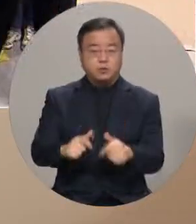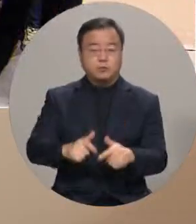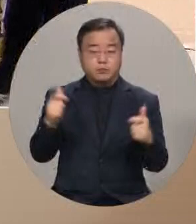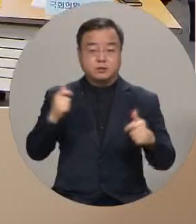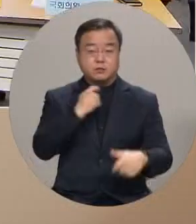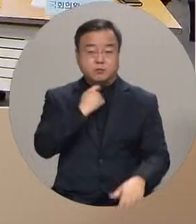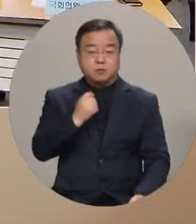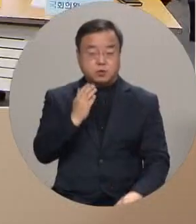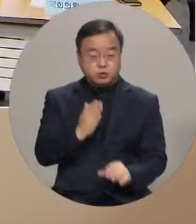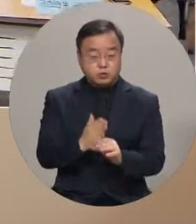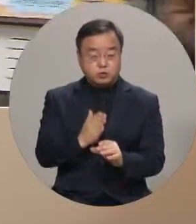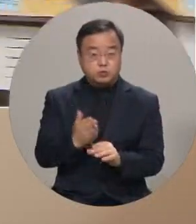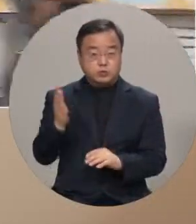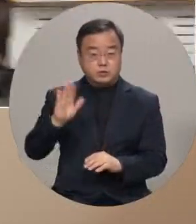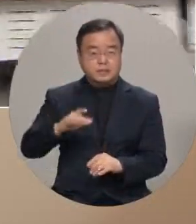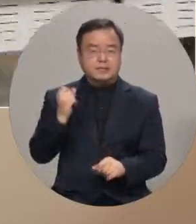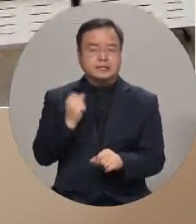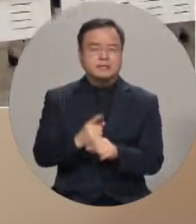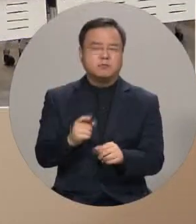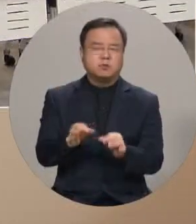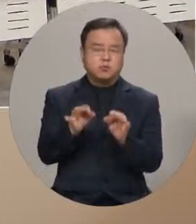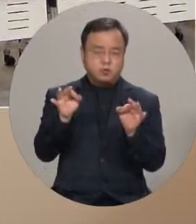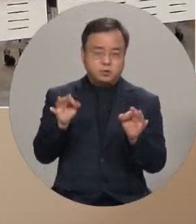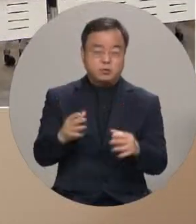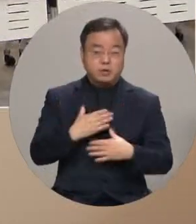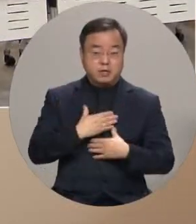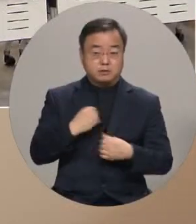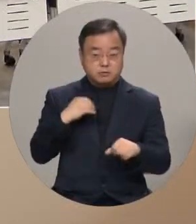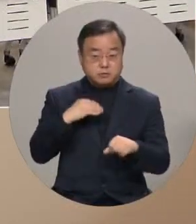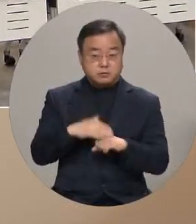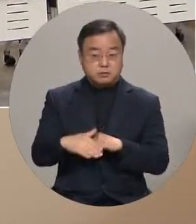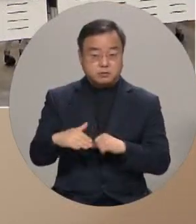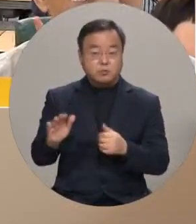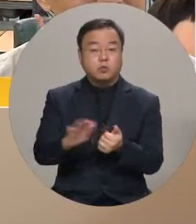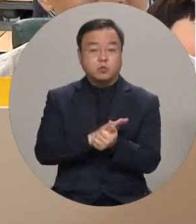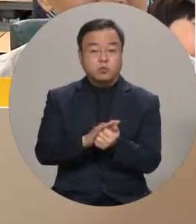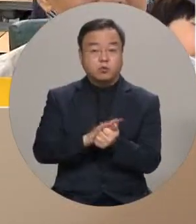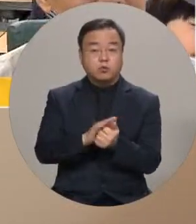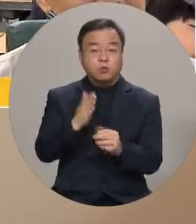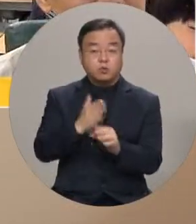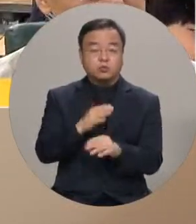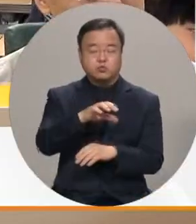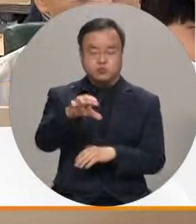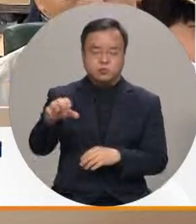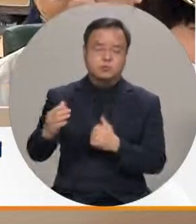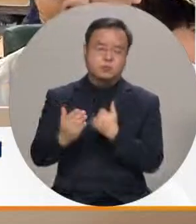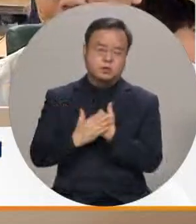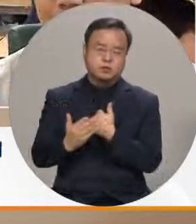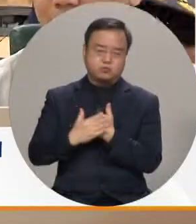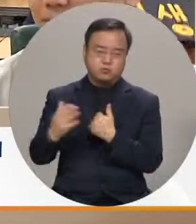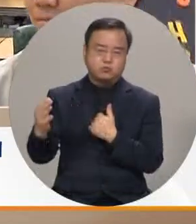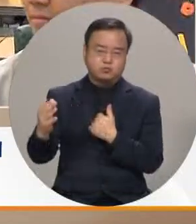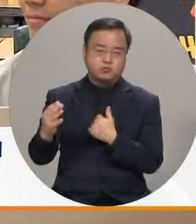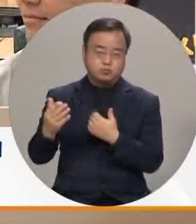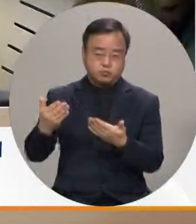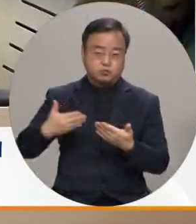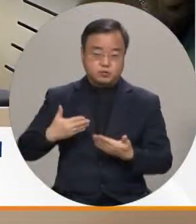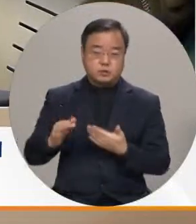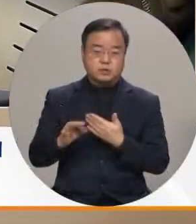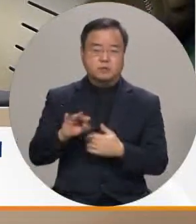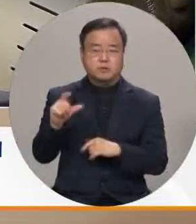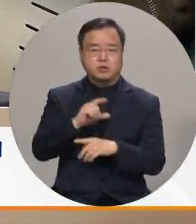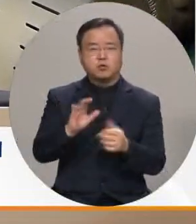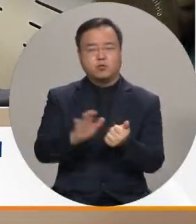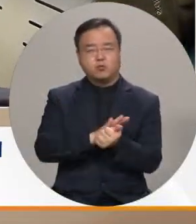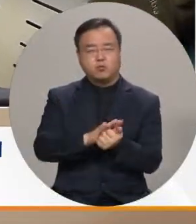이미 오랫동안 안정적으로 돌봄을 진행하고 있는 곳에 지원한다면 돌봄 공백 해결에 좀 더 큰